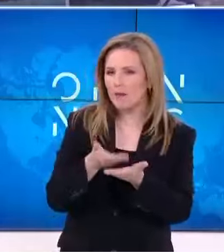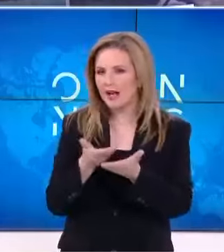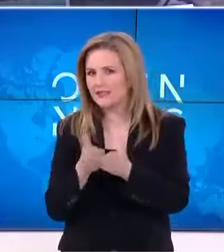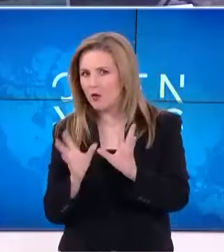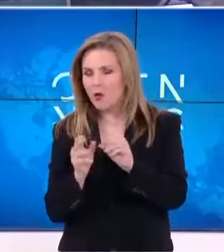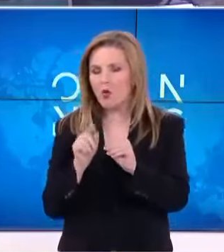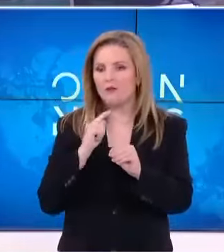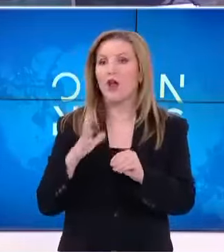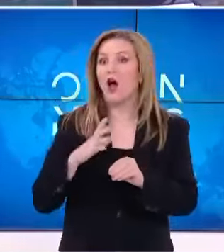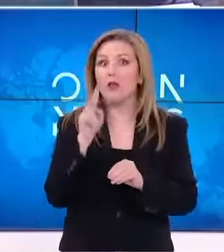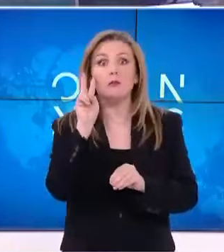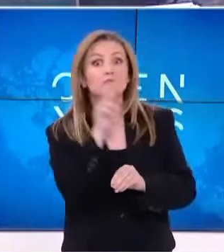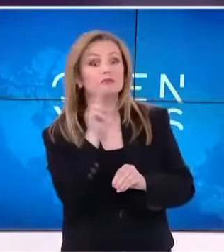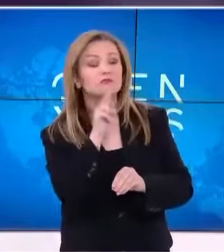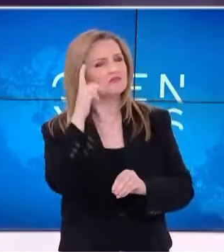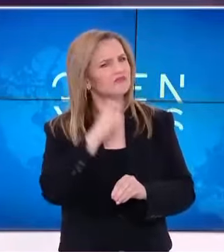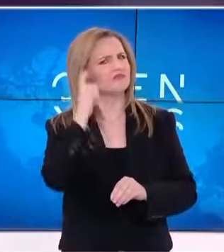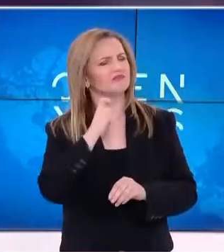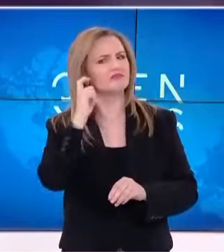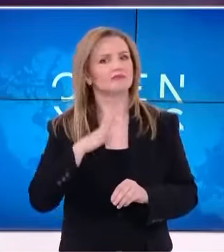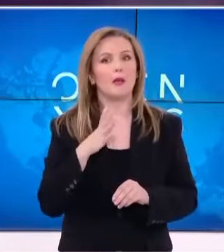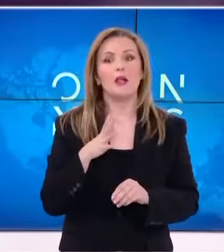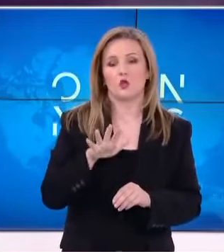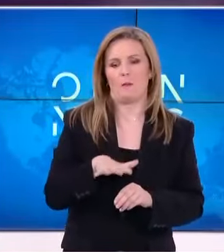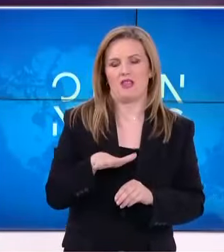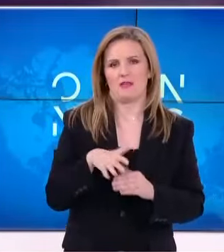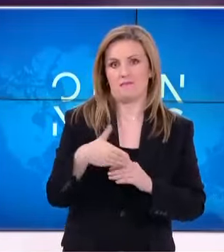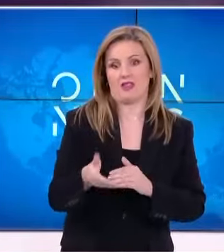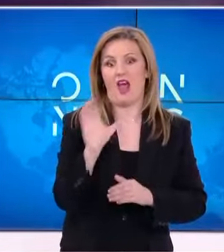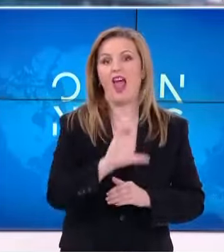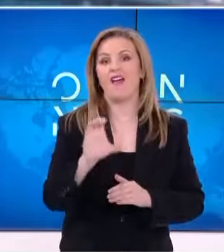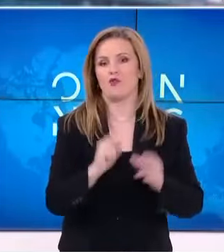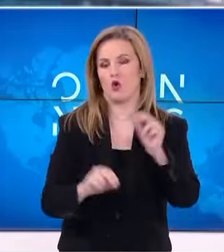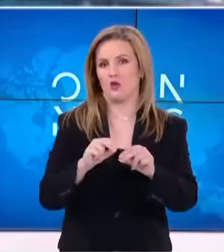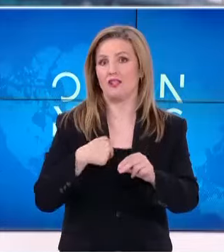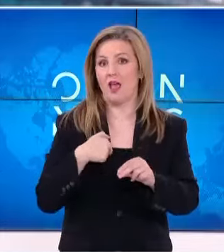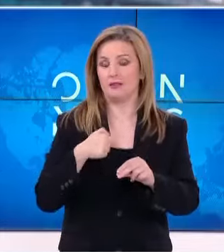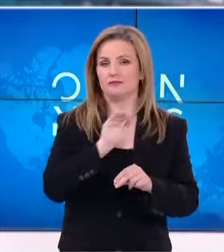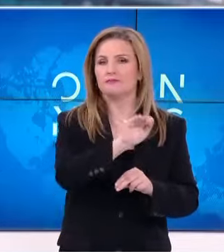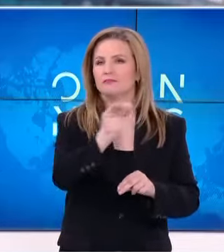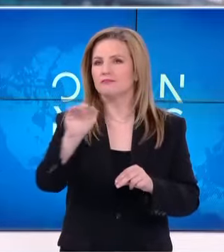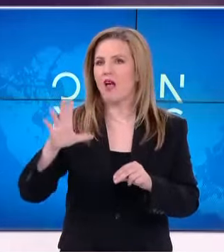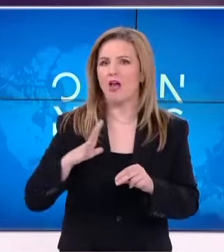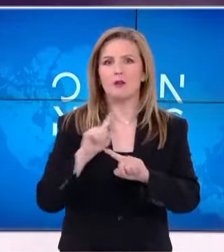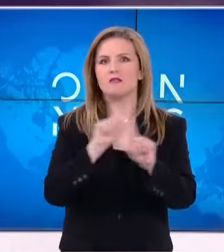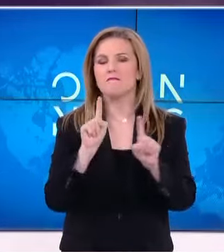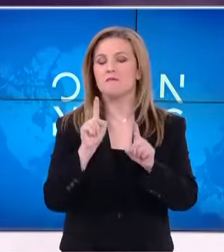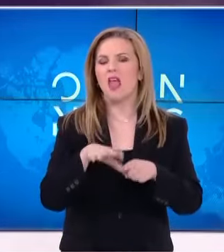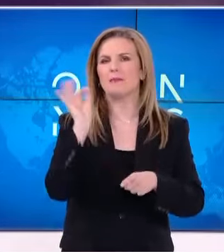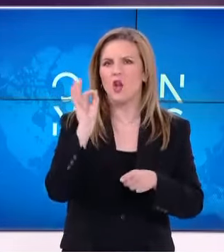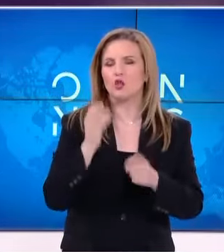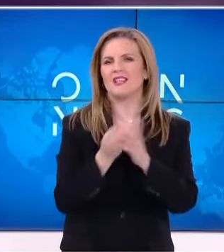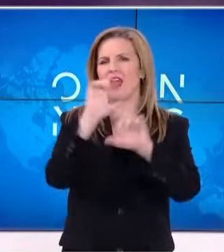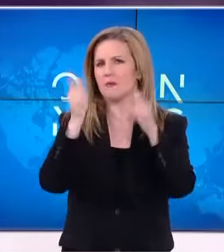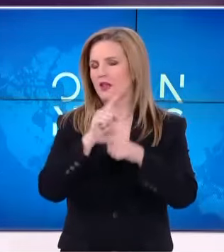5 μέρες πριν από τις ευρωεκλογές εμείς καλούμε τους πολίτες να μην επιλέξουν ούτε τον έναν ούτε τον άλλον ούτε